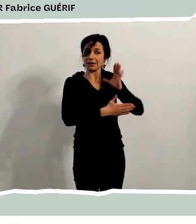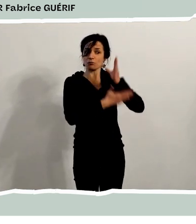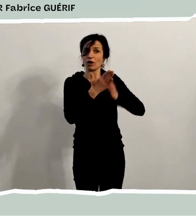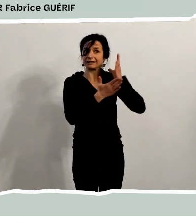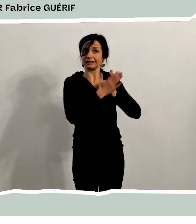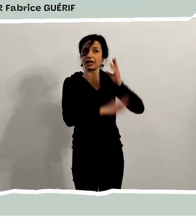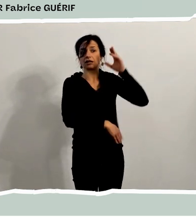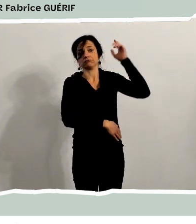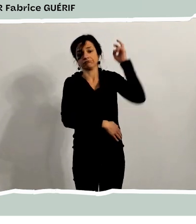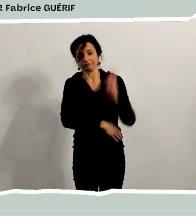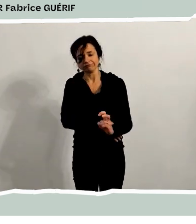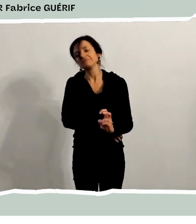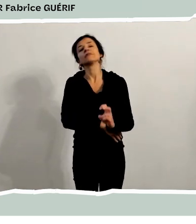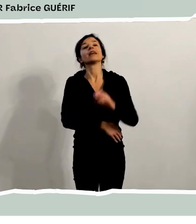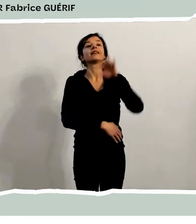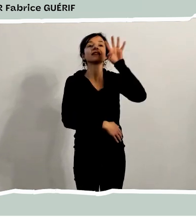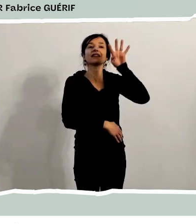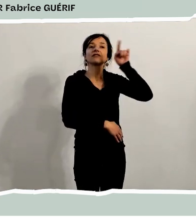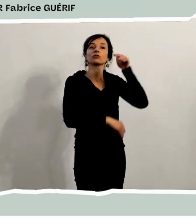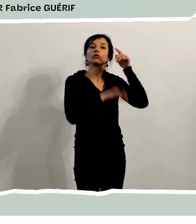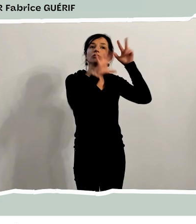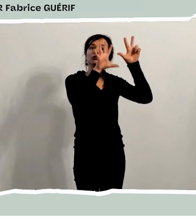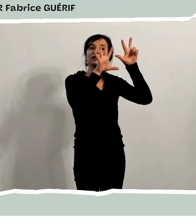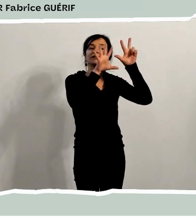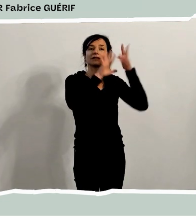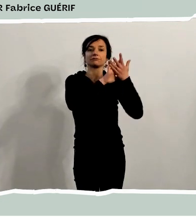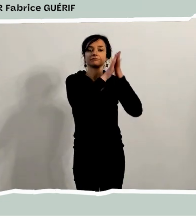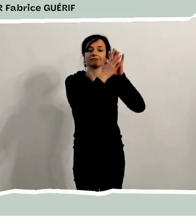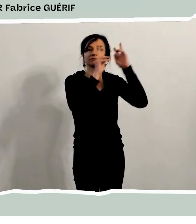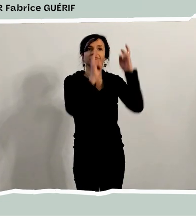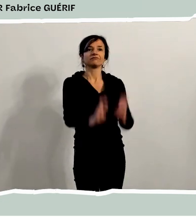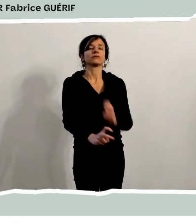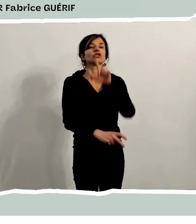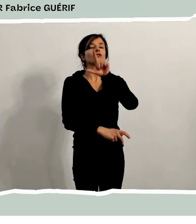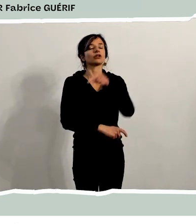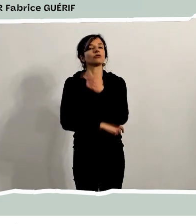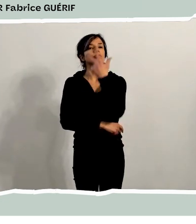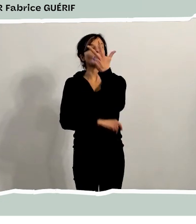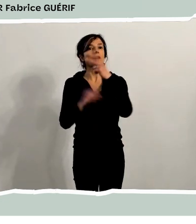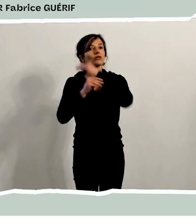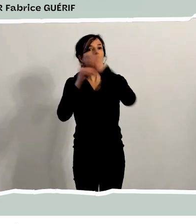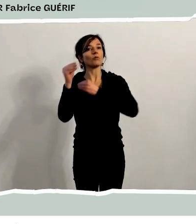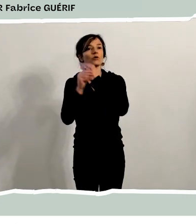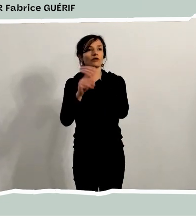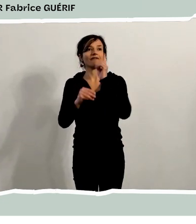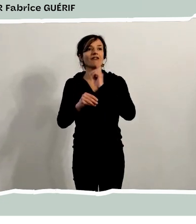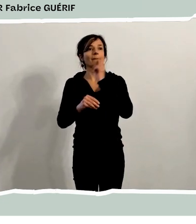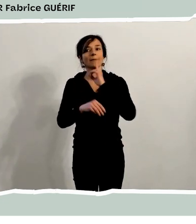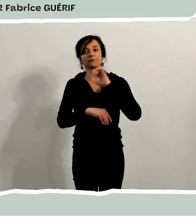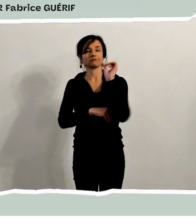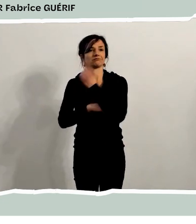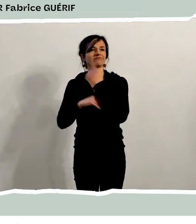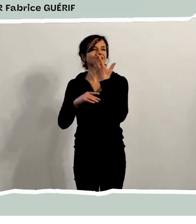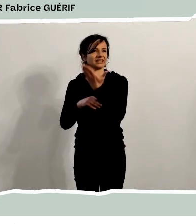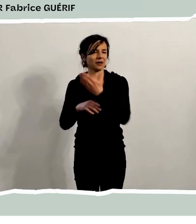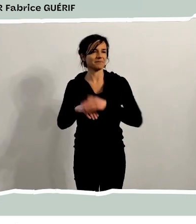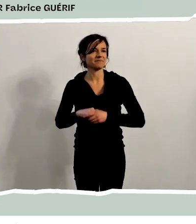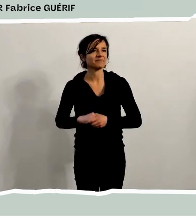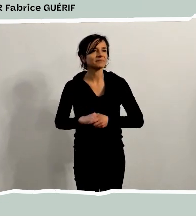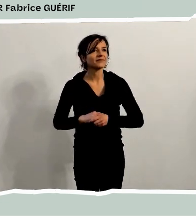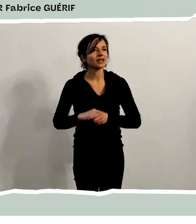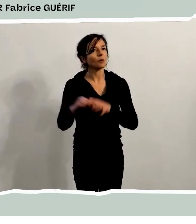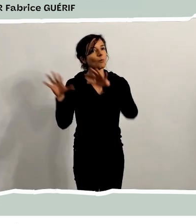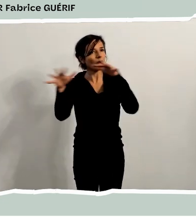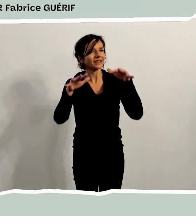passé de 4,8 à 2,3 enfants en moyenne par femme dans le monde. Si on regarde les résultats à l'échelle de